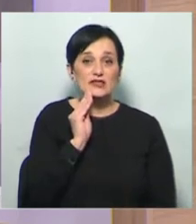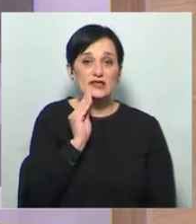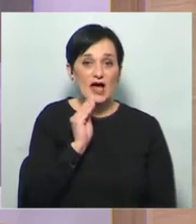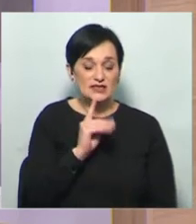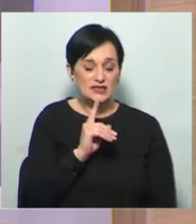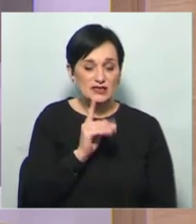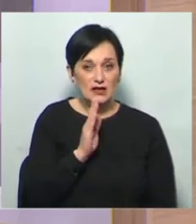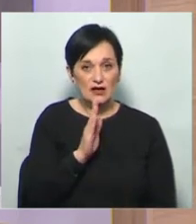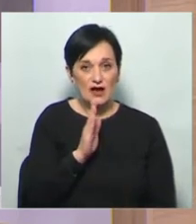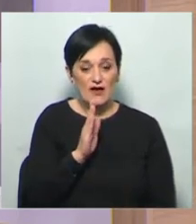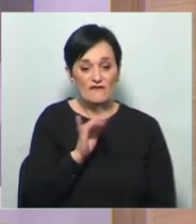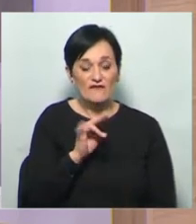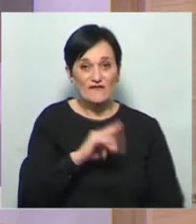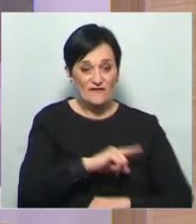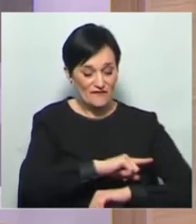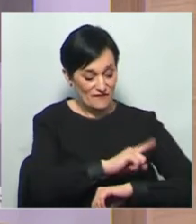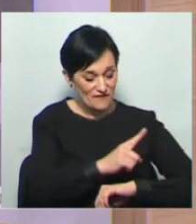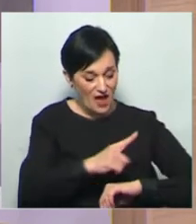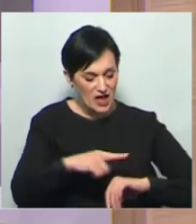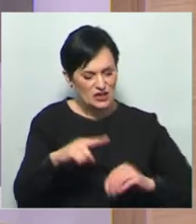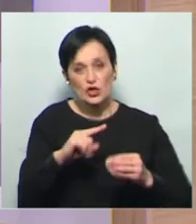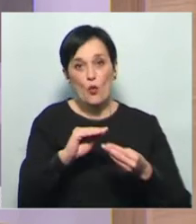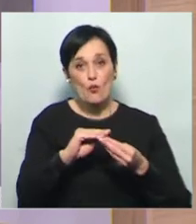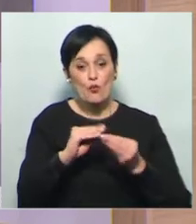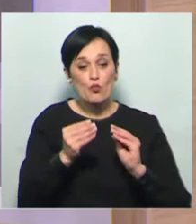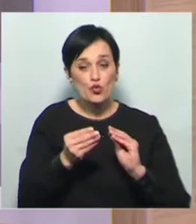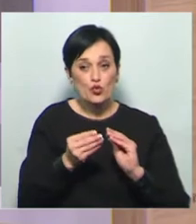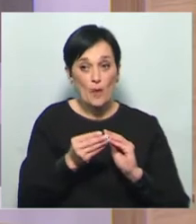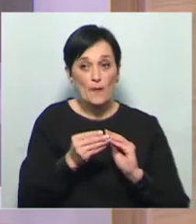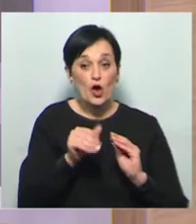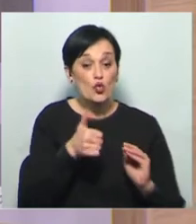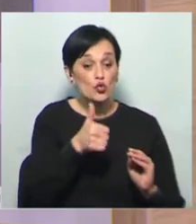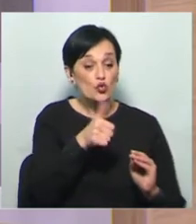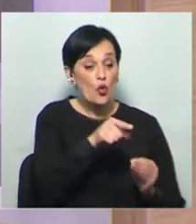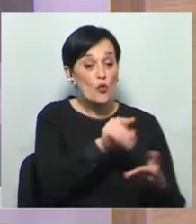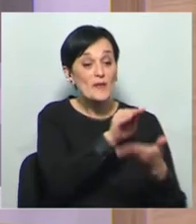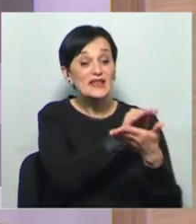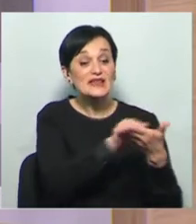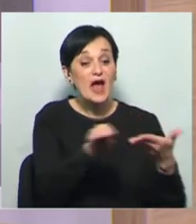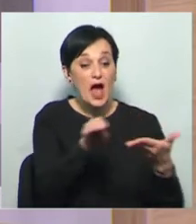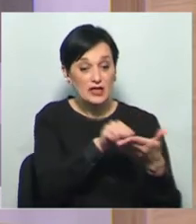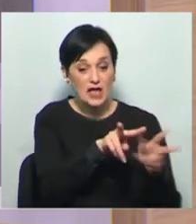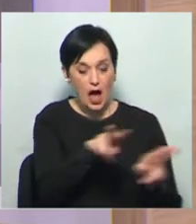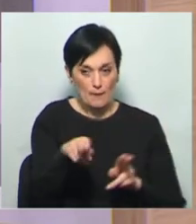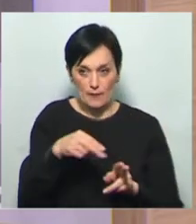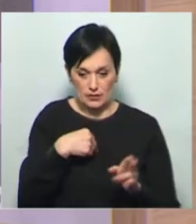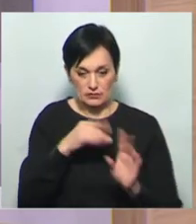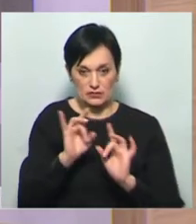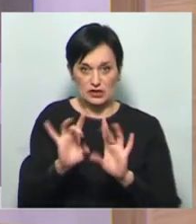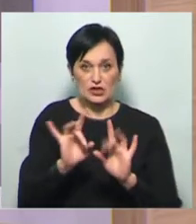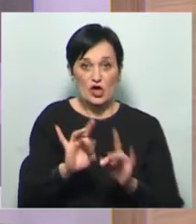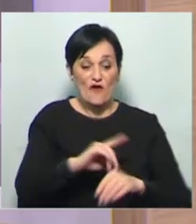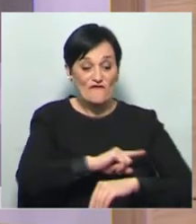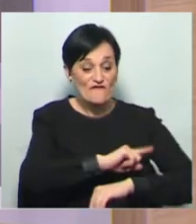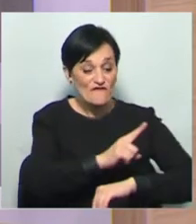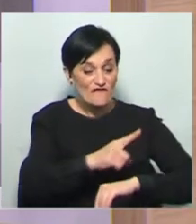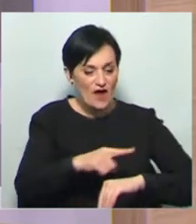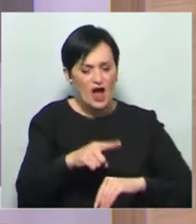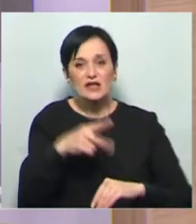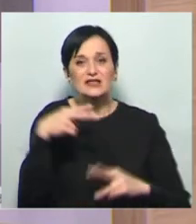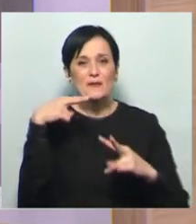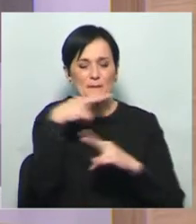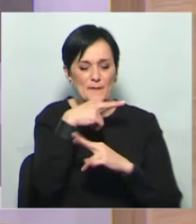ვენური ვენების პრობლემები შეექმნა, მე ზუსტად ისე გიყვებით, როგორც დაწერა მაყურებელმა. ვენების პრობლემები შეექმნა,